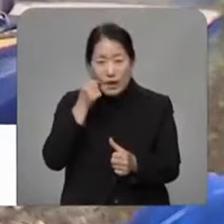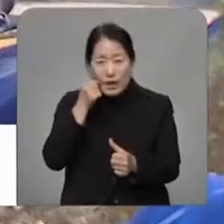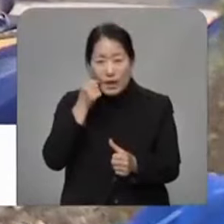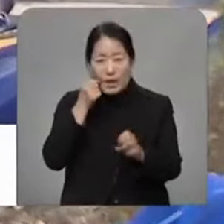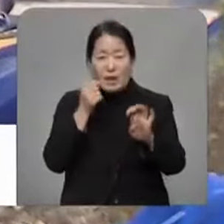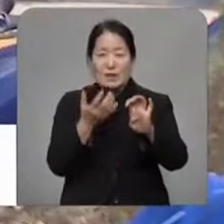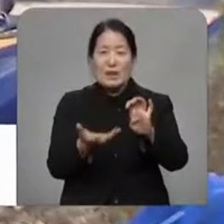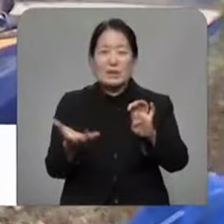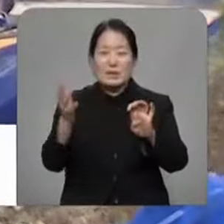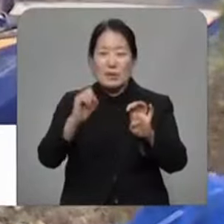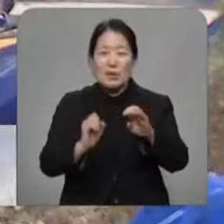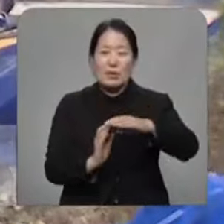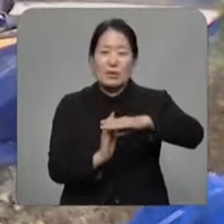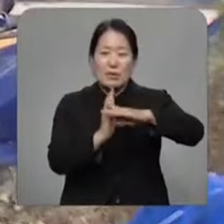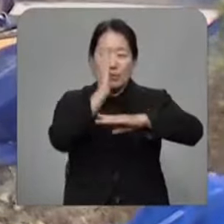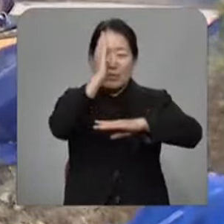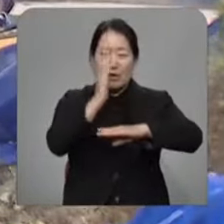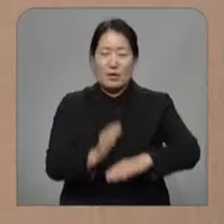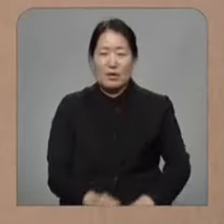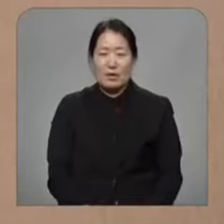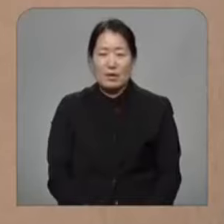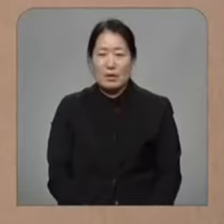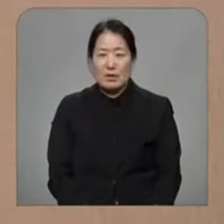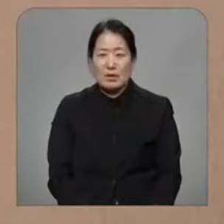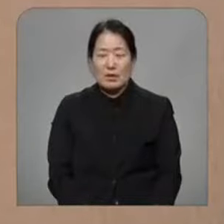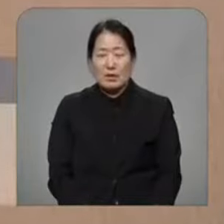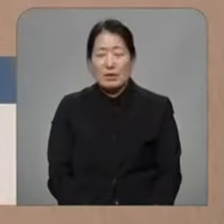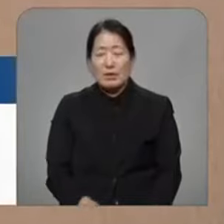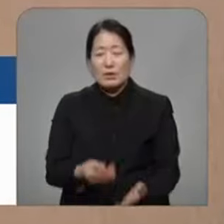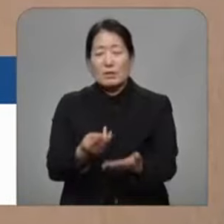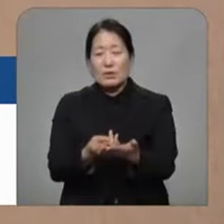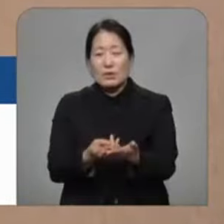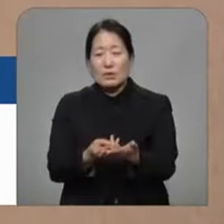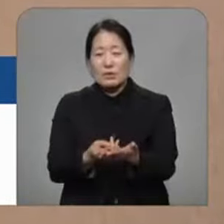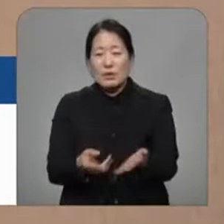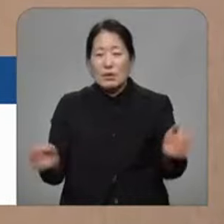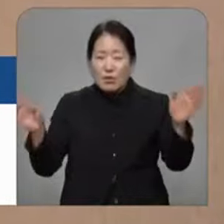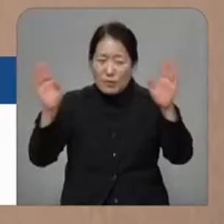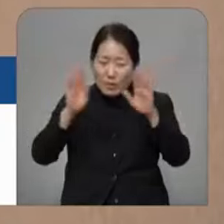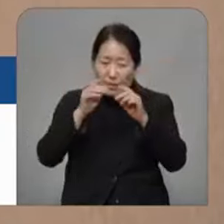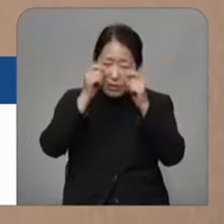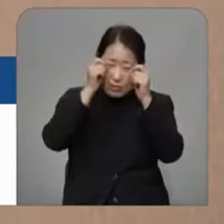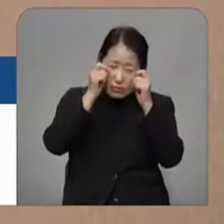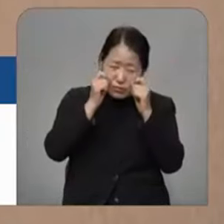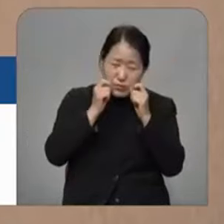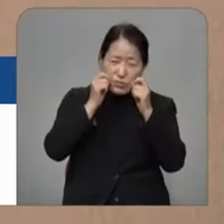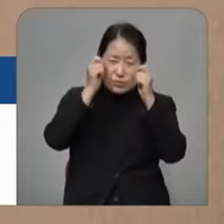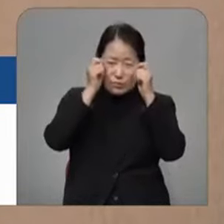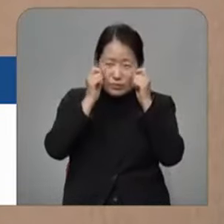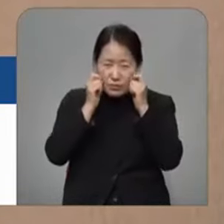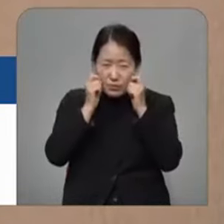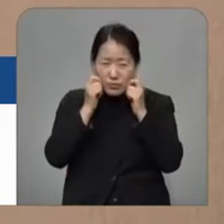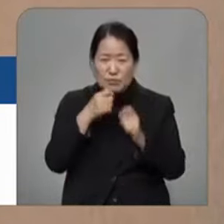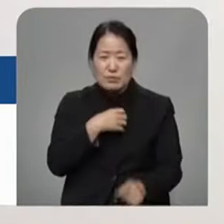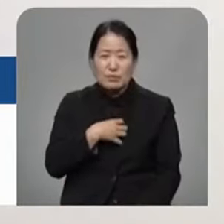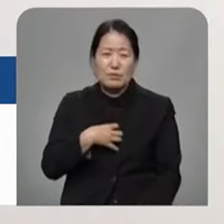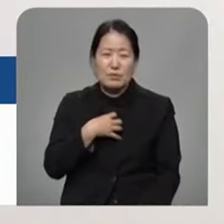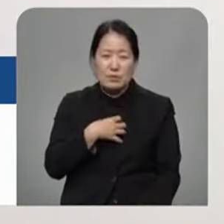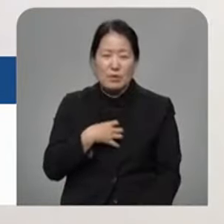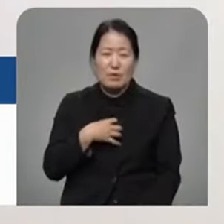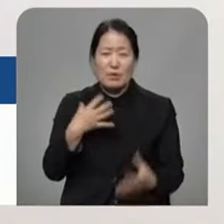40억 원이 넘습니다 뭐 밤에는 어쩔 때는 막 눈물이 그냥 가만 어나요 이런 생각을 하고 있습니다 왜 이렇게 사는가 할